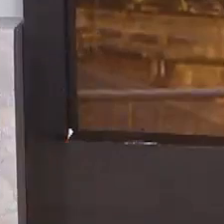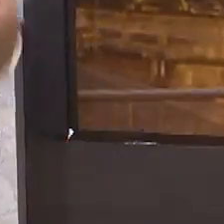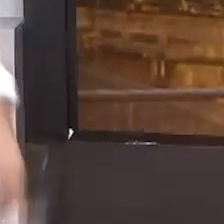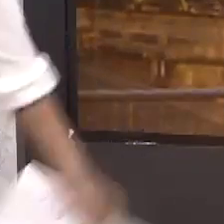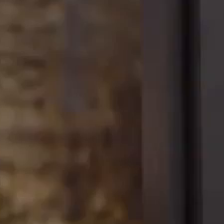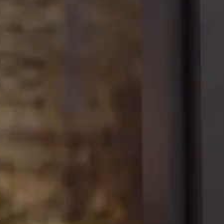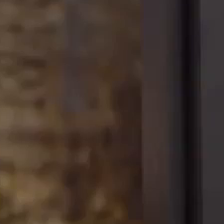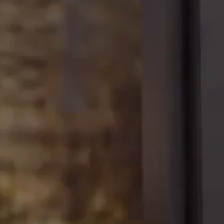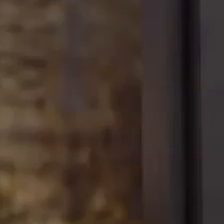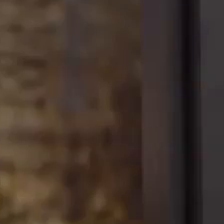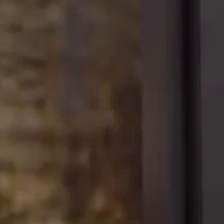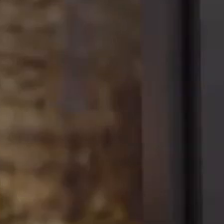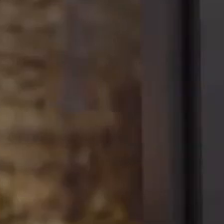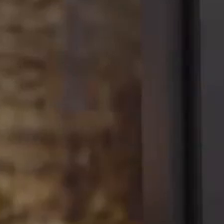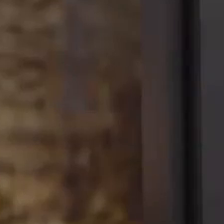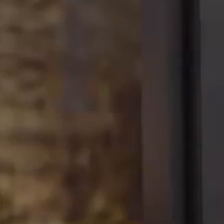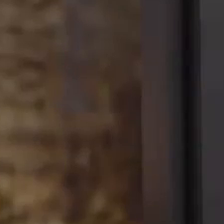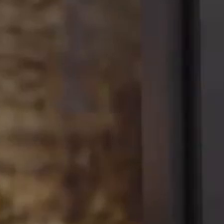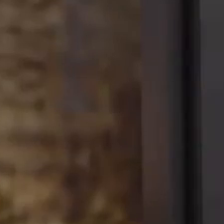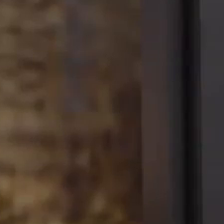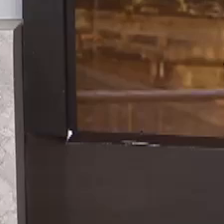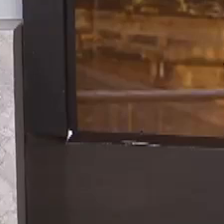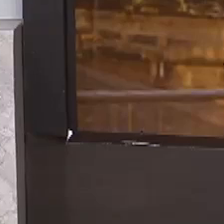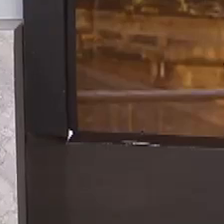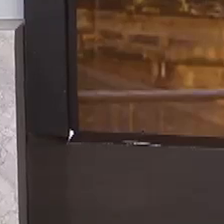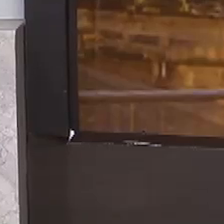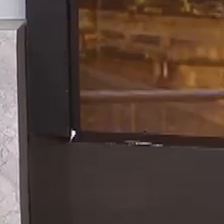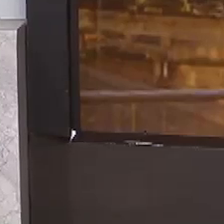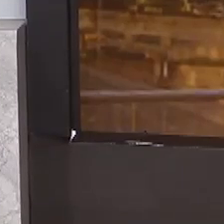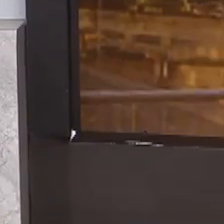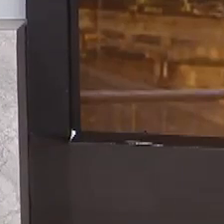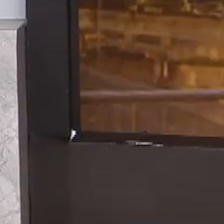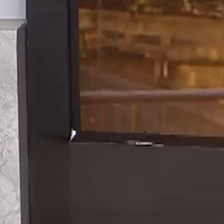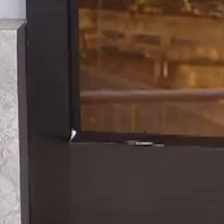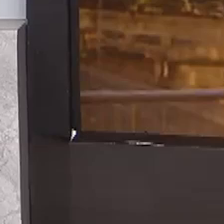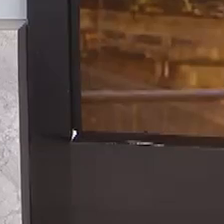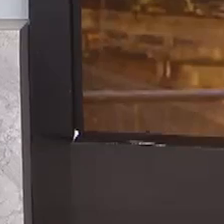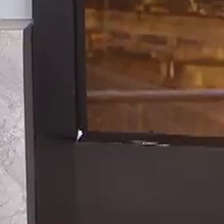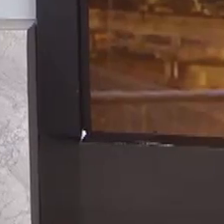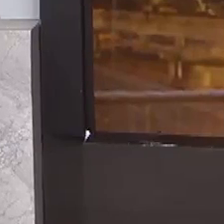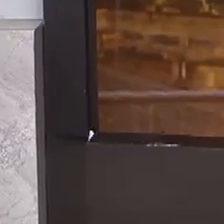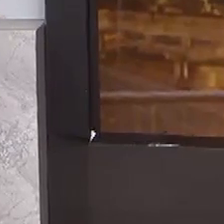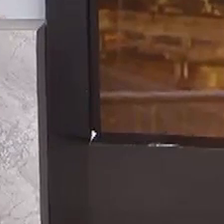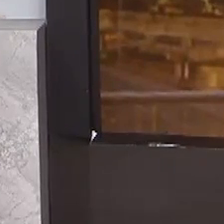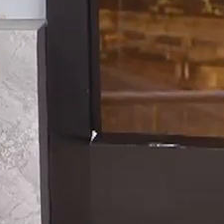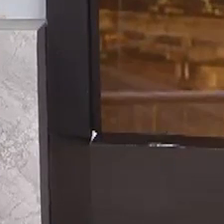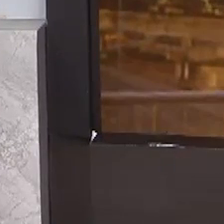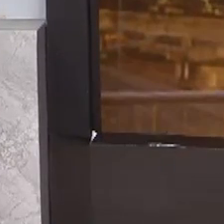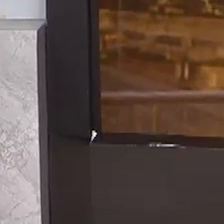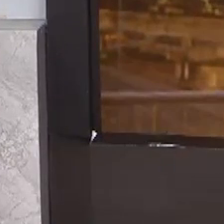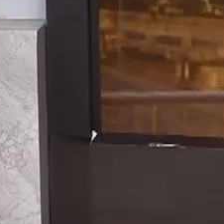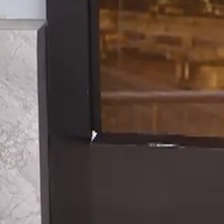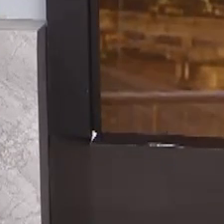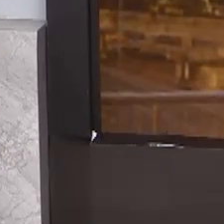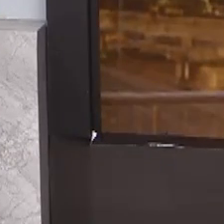กได ้อ๋อนะฮะเล่นคนเดียวไปเลยนะ โ อ้เออแน่นอนรายการของเราตอนนี้ก็คือสุขภาพดี24ชั่วโมงนะครับเจอกัน